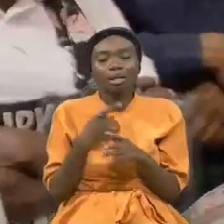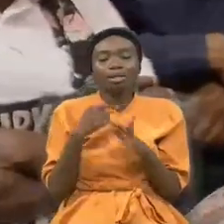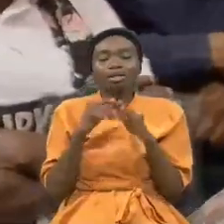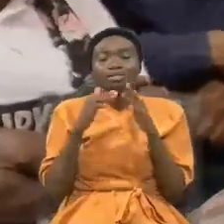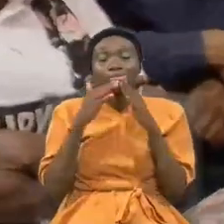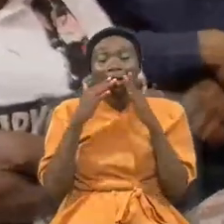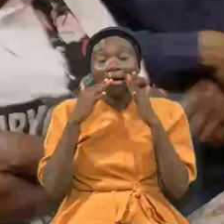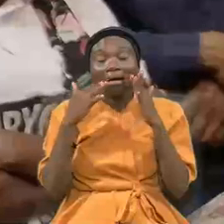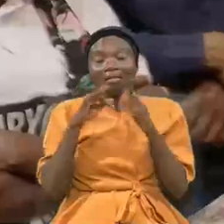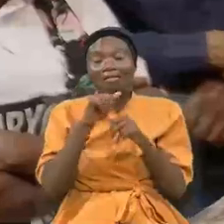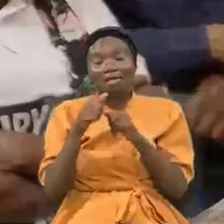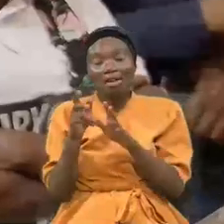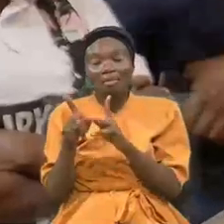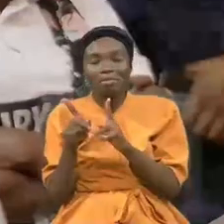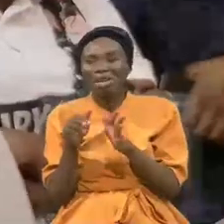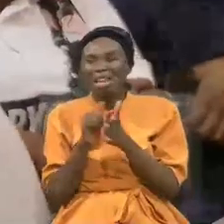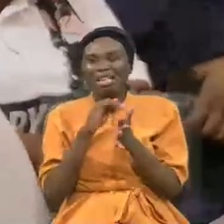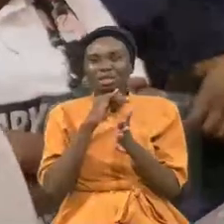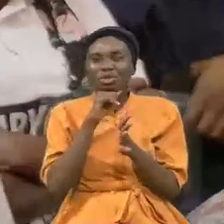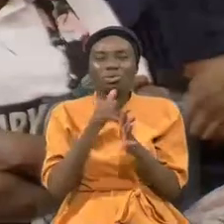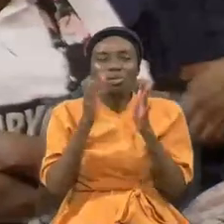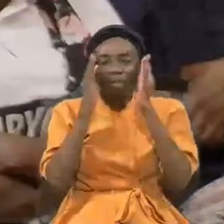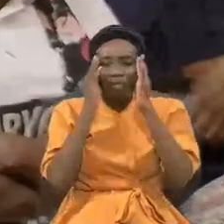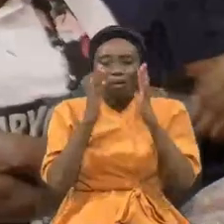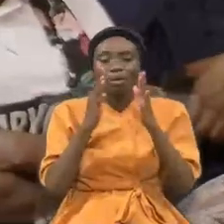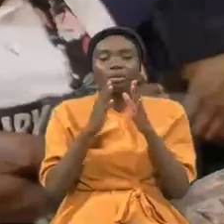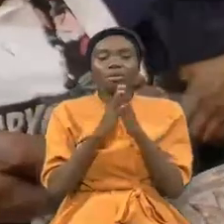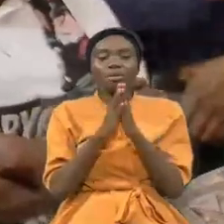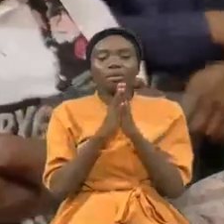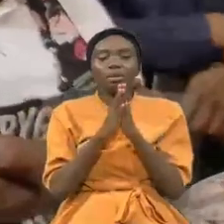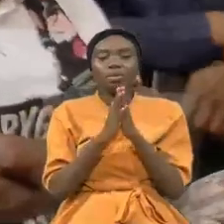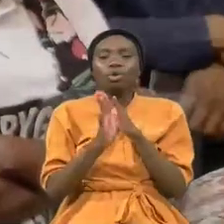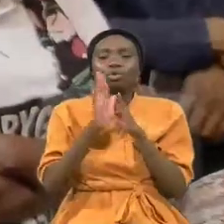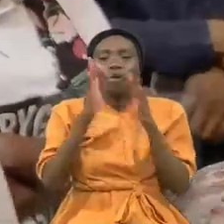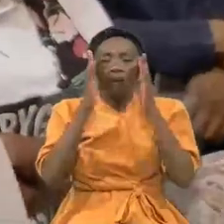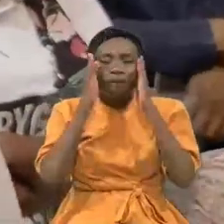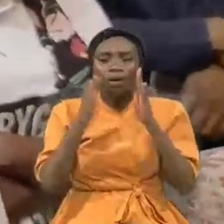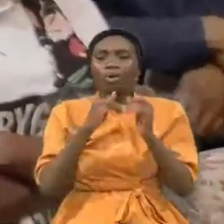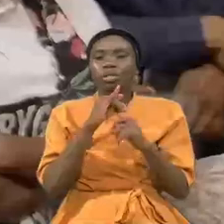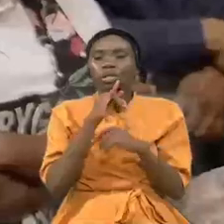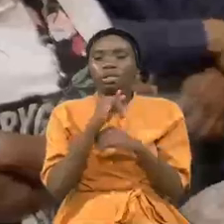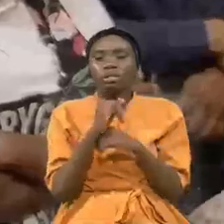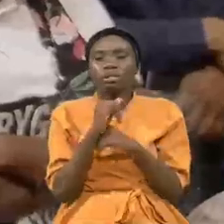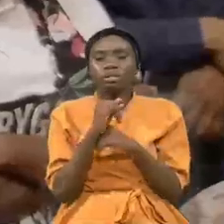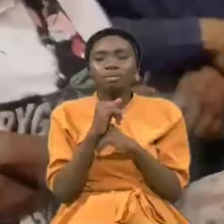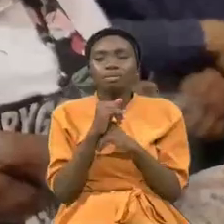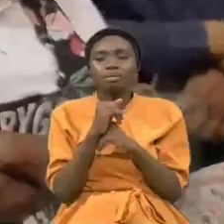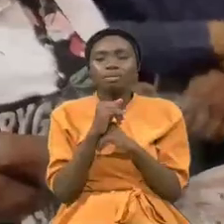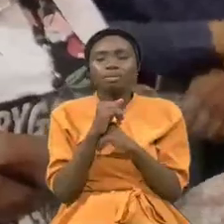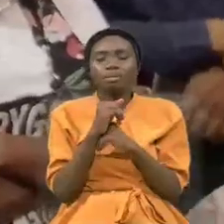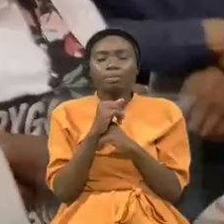Le sourire des gens, ce ne doit pas être votre concentration. La concentration,